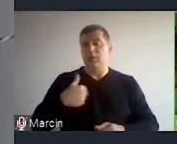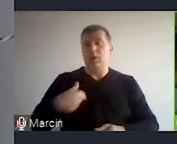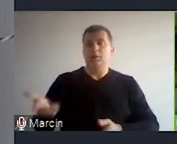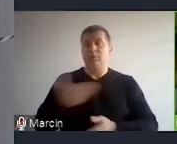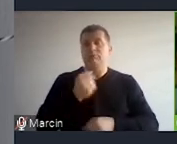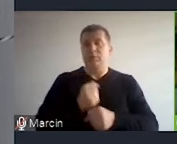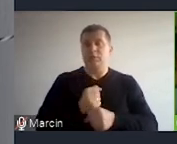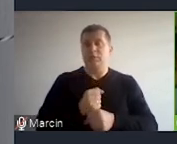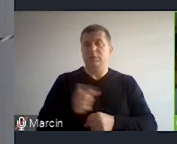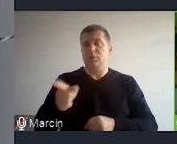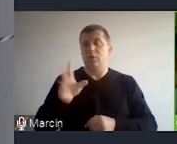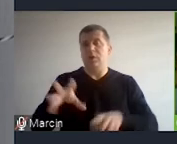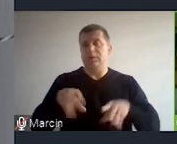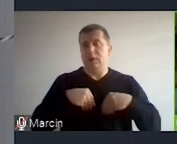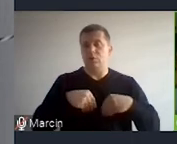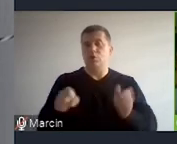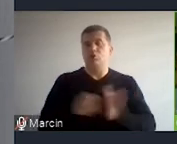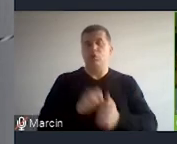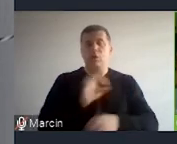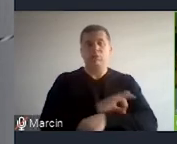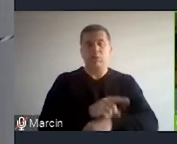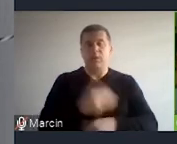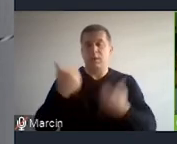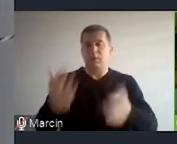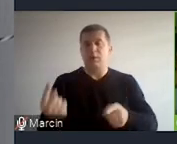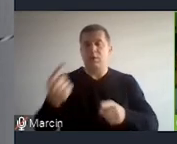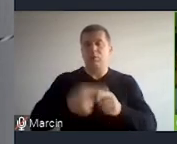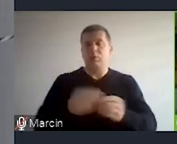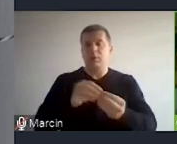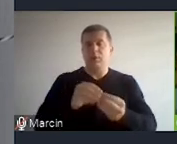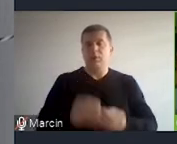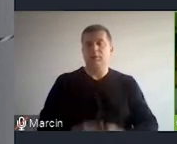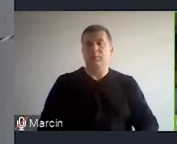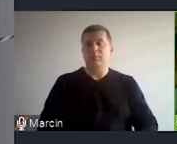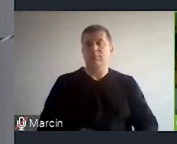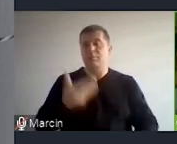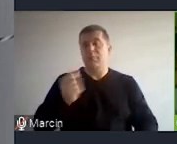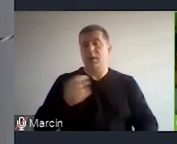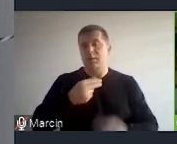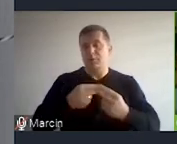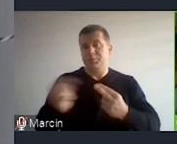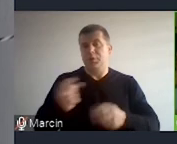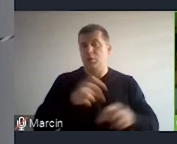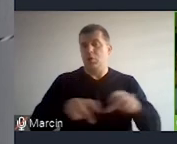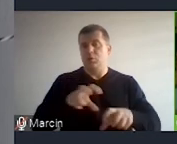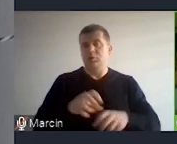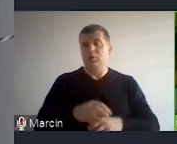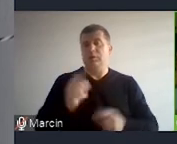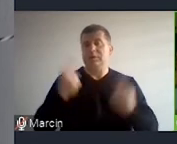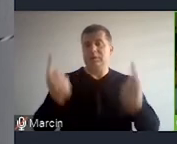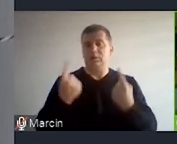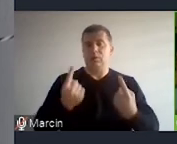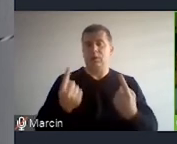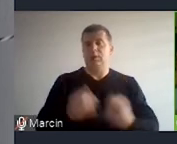pracownik, którego zatrudnimy do projektu, dając mu dodatek? Pani Marto, chodzi o